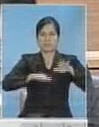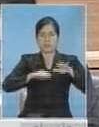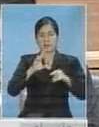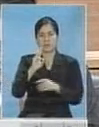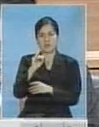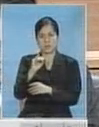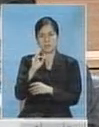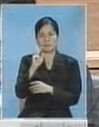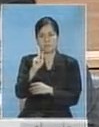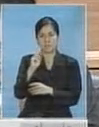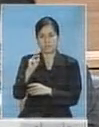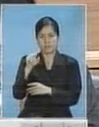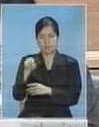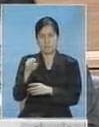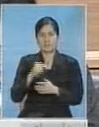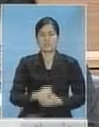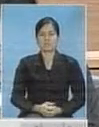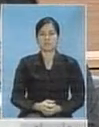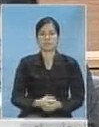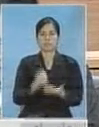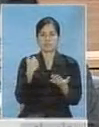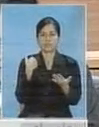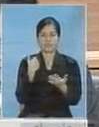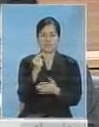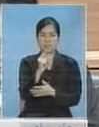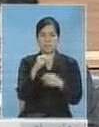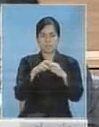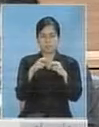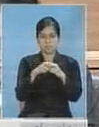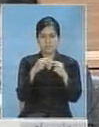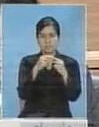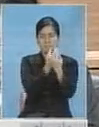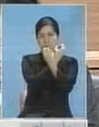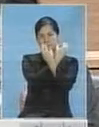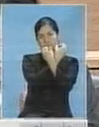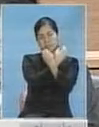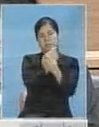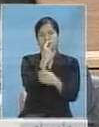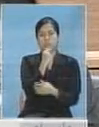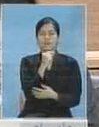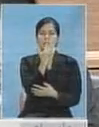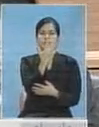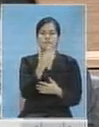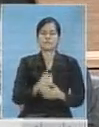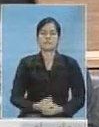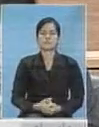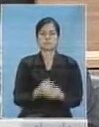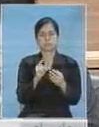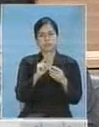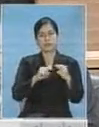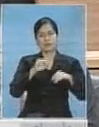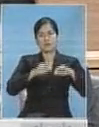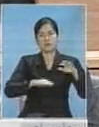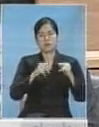ระหว่างพิษณุโลกไปถึงสุโขทัยเนี่ยนะครับมันไม่มีไฟแดงครับที่อำเภอกงไกรราชในระยะกิโลที่ประมาณ